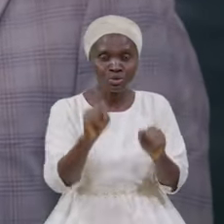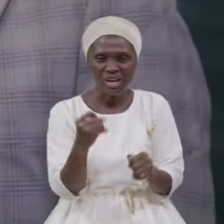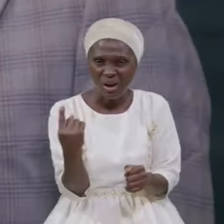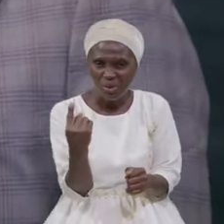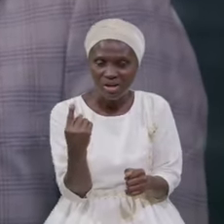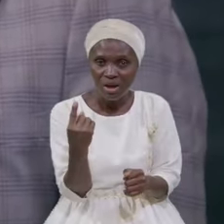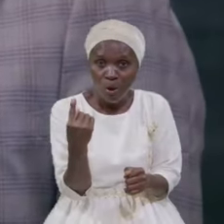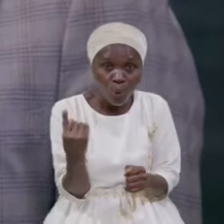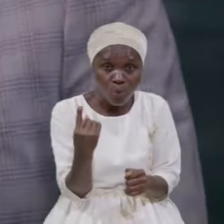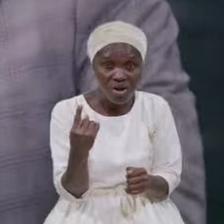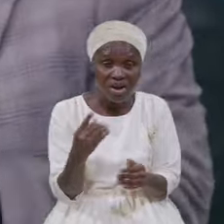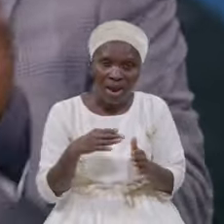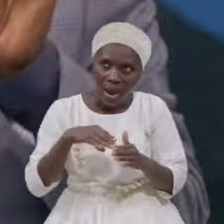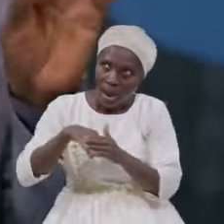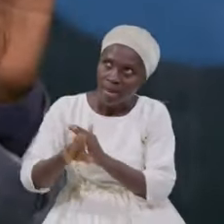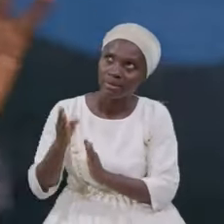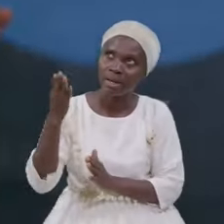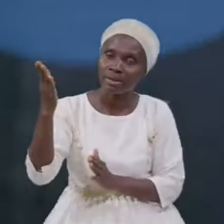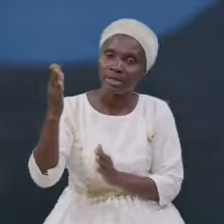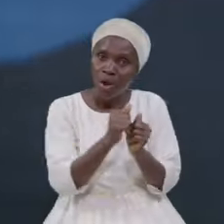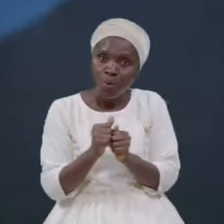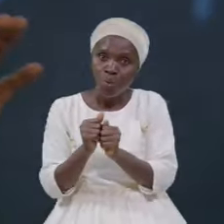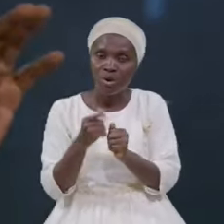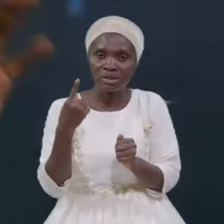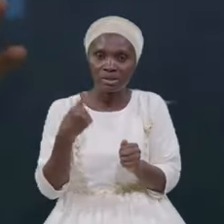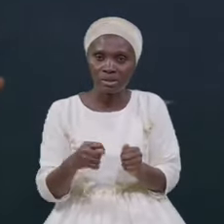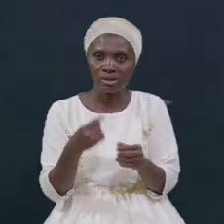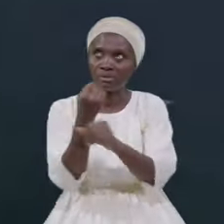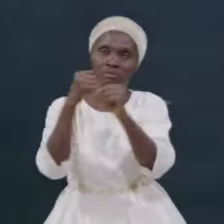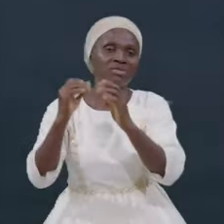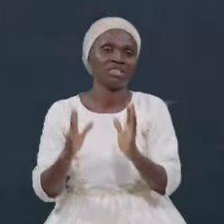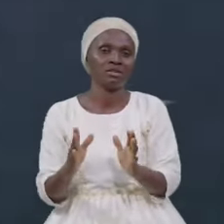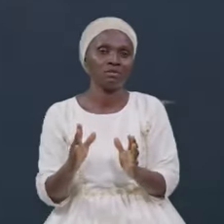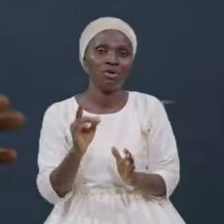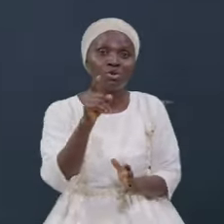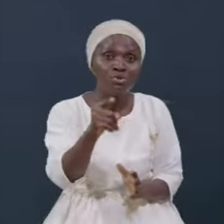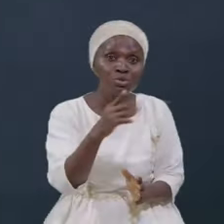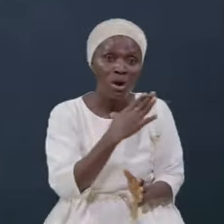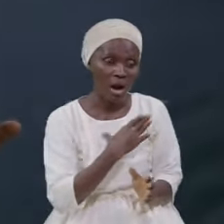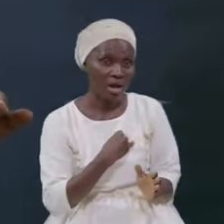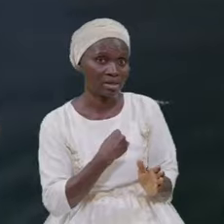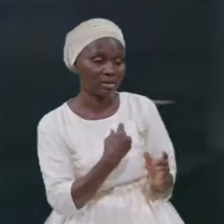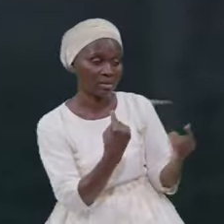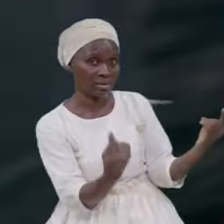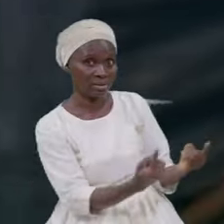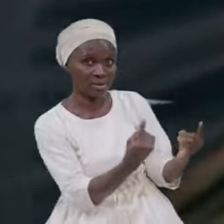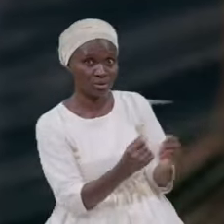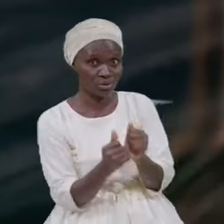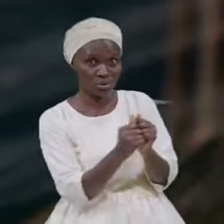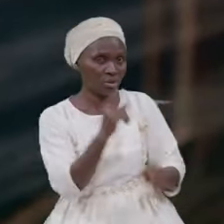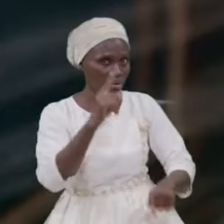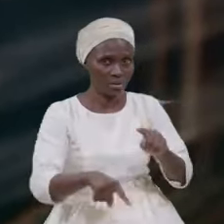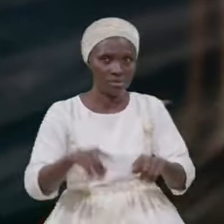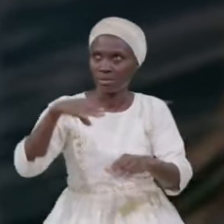péché ne peuvent pas entrer là-bas. Le plus petit des péchés, le moindre